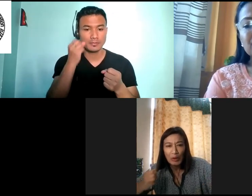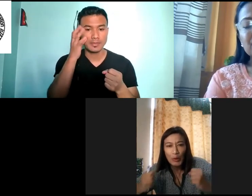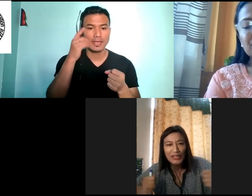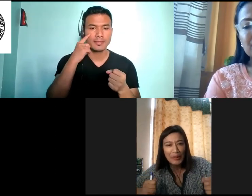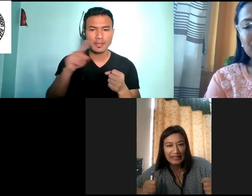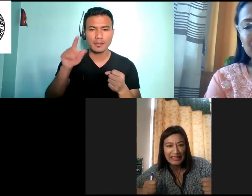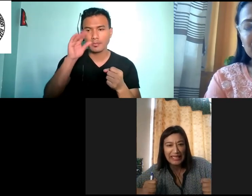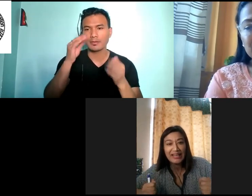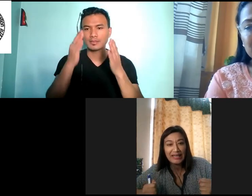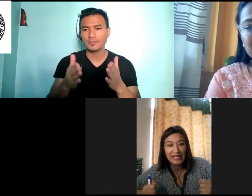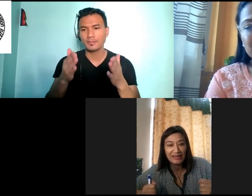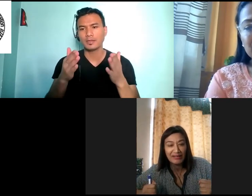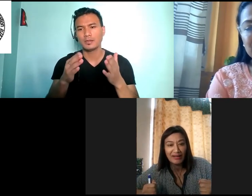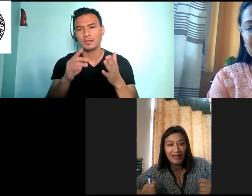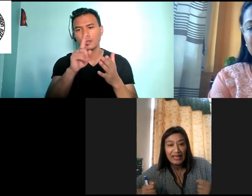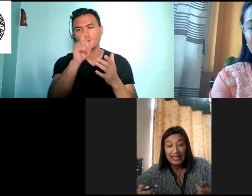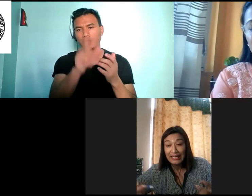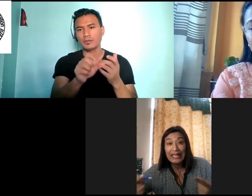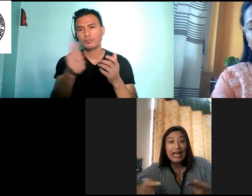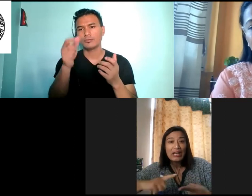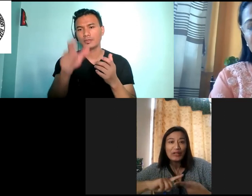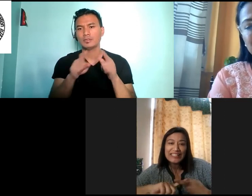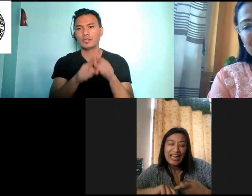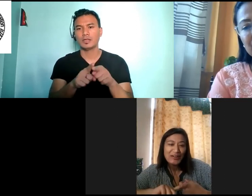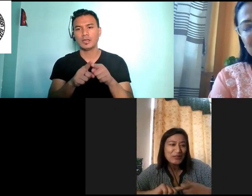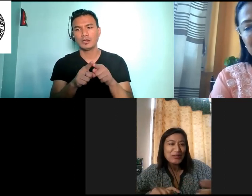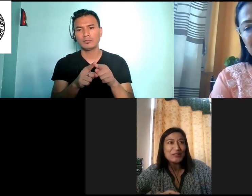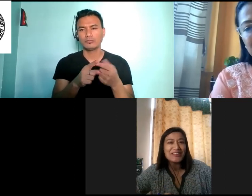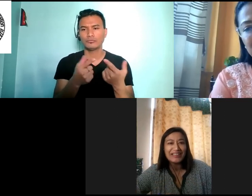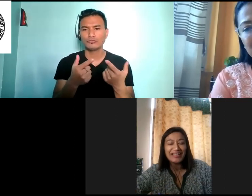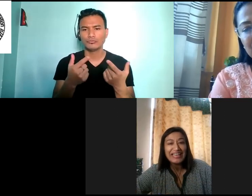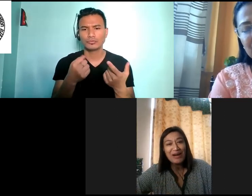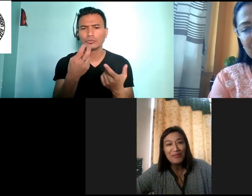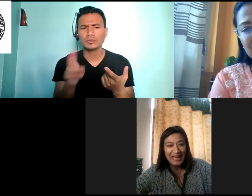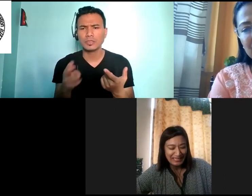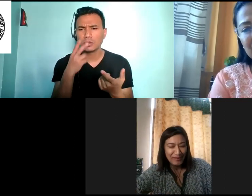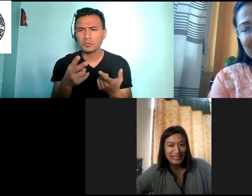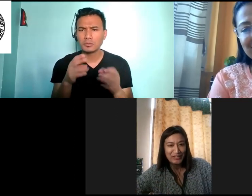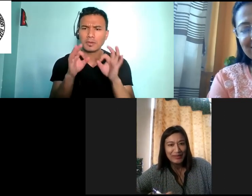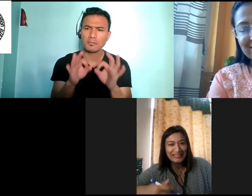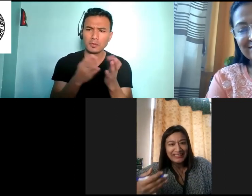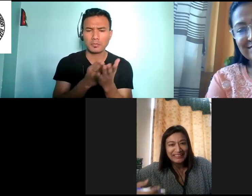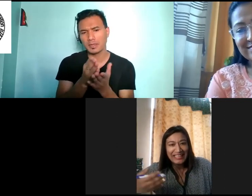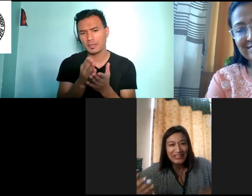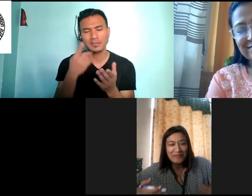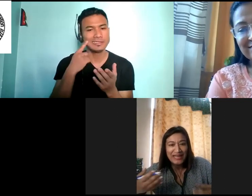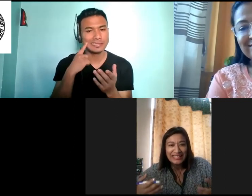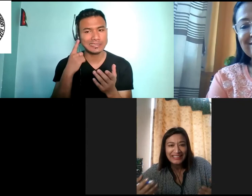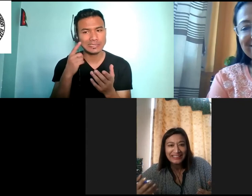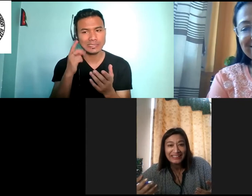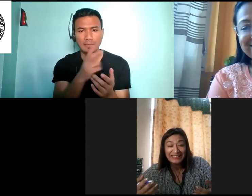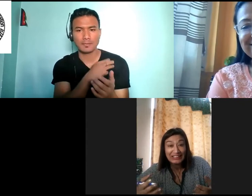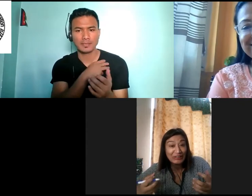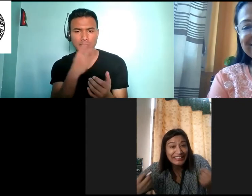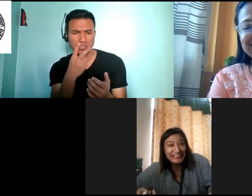बेलुकासम्म ठोकिनु पर्दाखेरि एकअर्कासँग होइन अनि कतिजनाको कस्तो हुन्छ भन्दाखेरि राम्रो लाग्ने बानीहरू पनि दिनदिनै त्यही मान्छेले